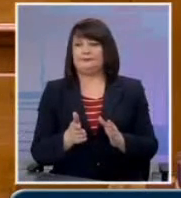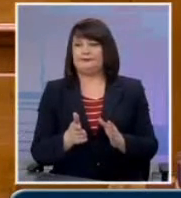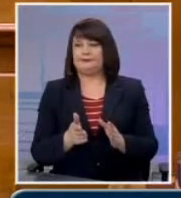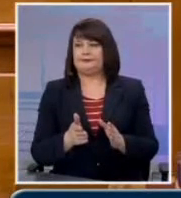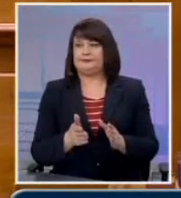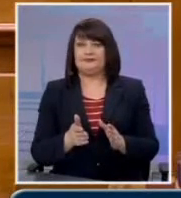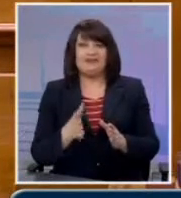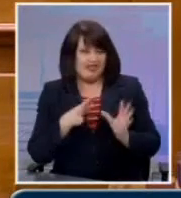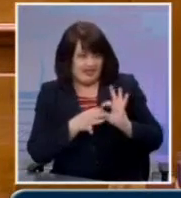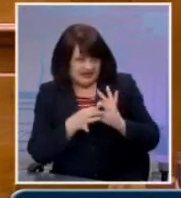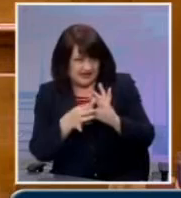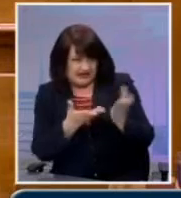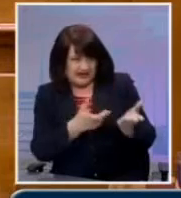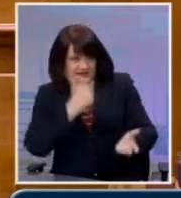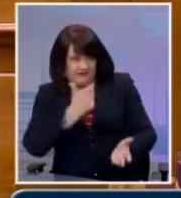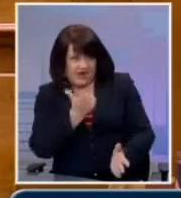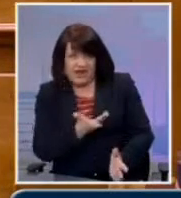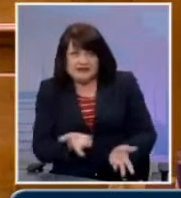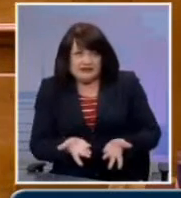Θέλω να συνεχίσετε.